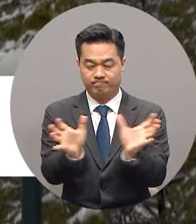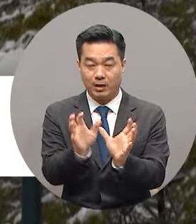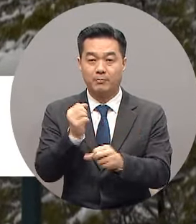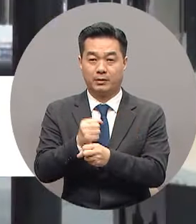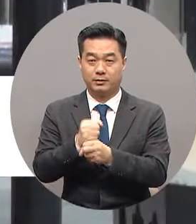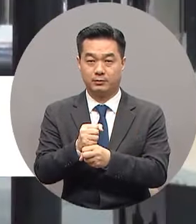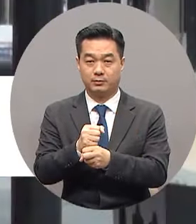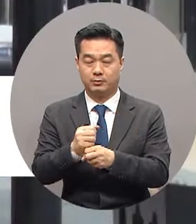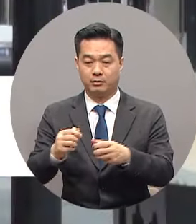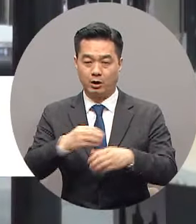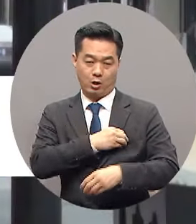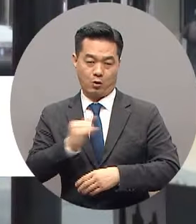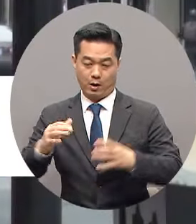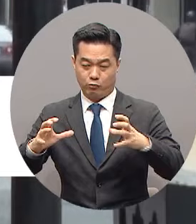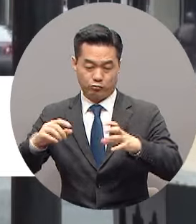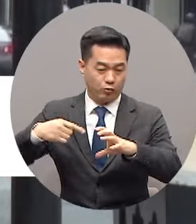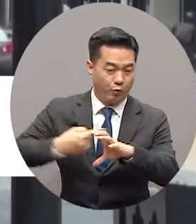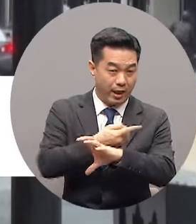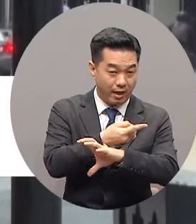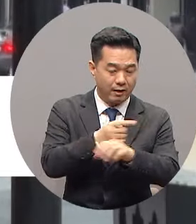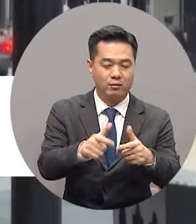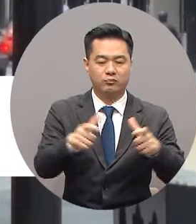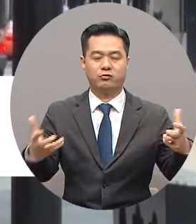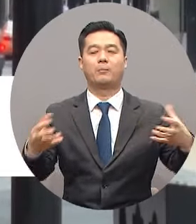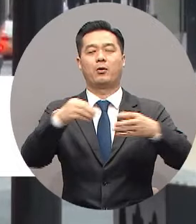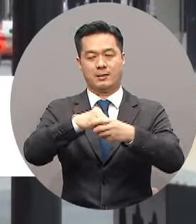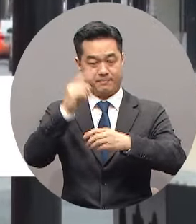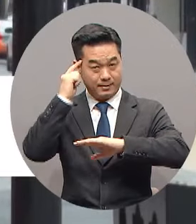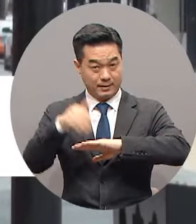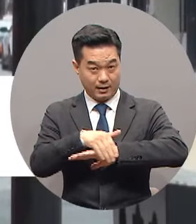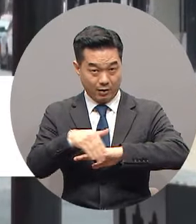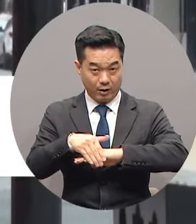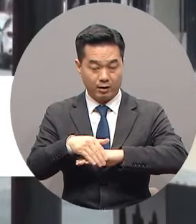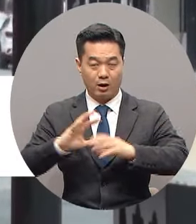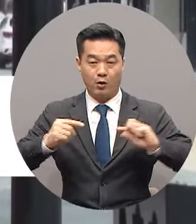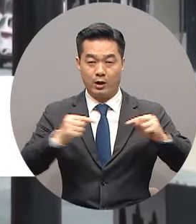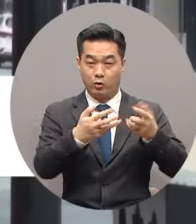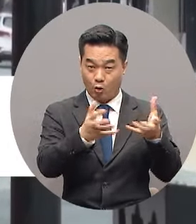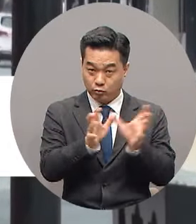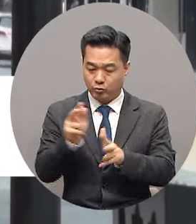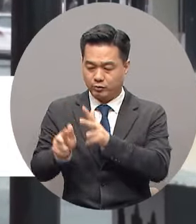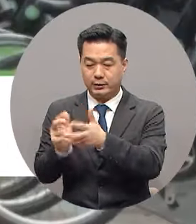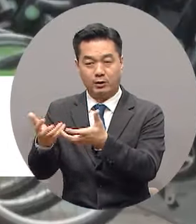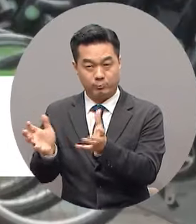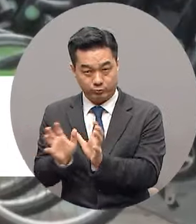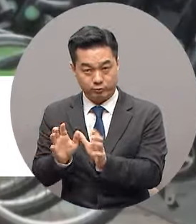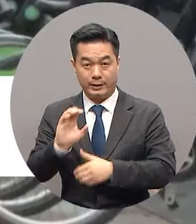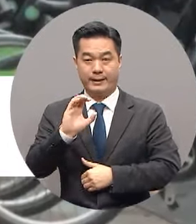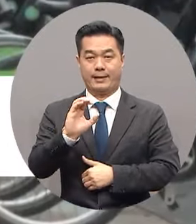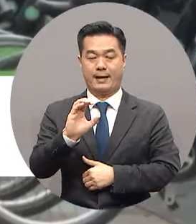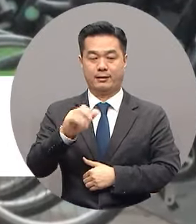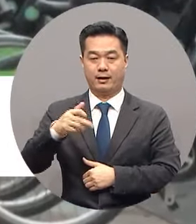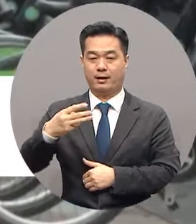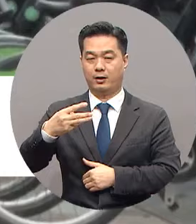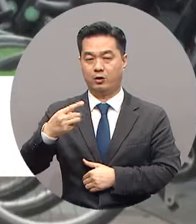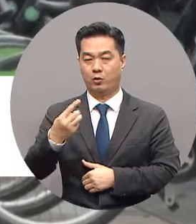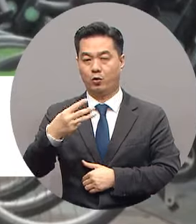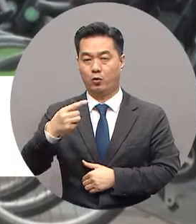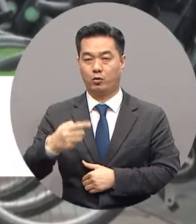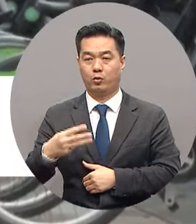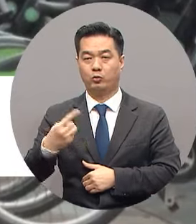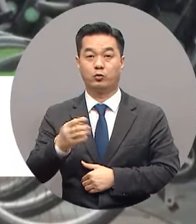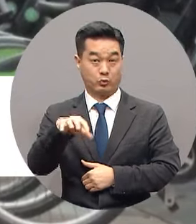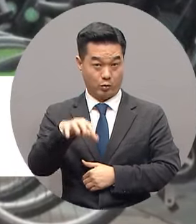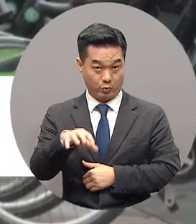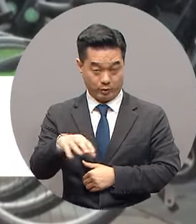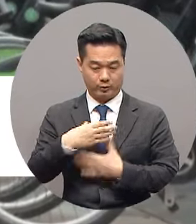국으로도 외연을 확대하기로 했습니다 외교부와 산업통상자원부는 현지 시간 3일 캐나다 토론토에서 열린 핵심 광물